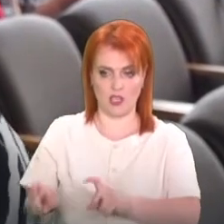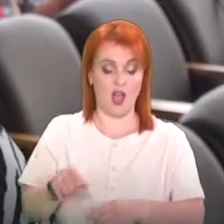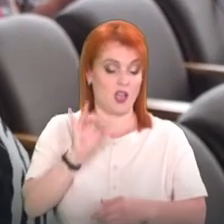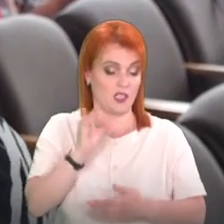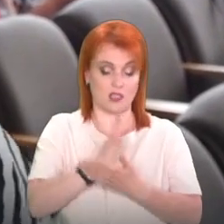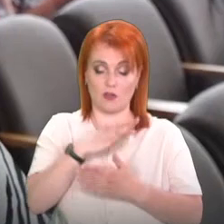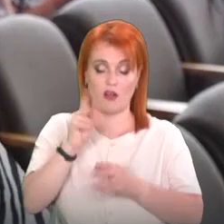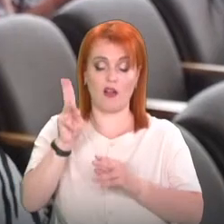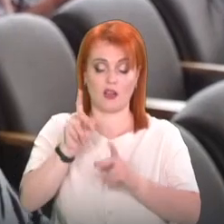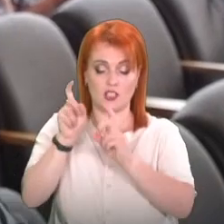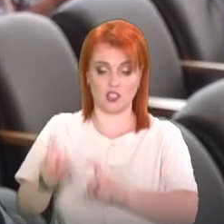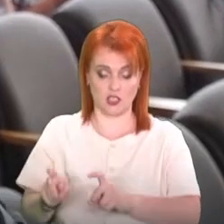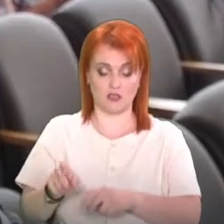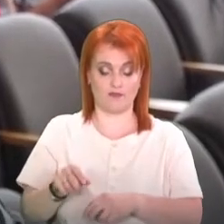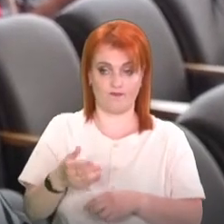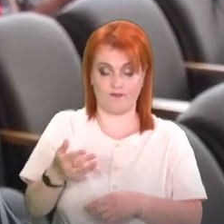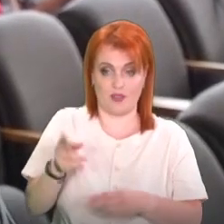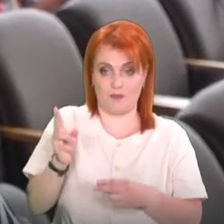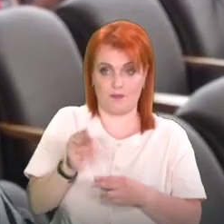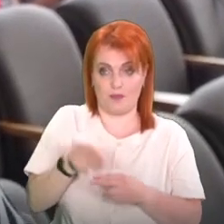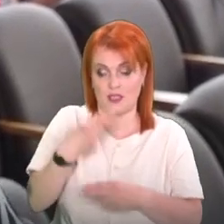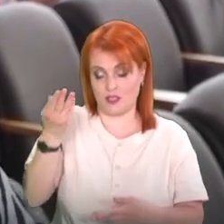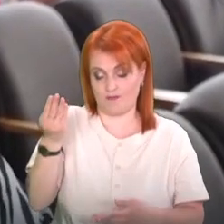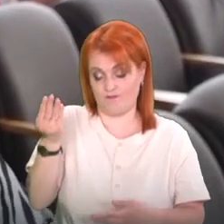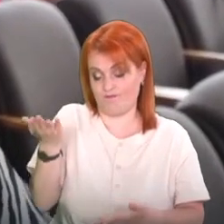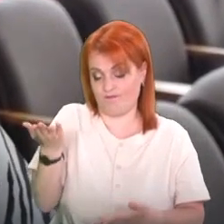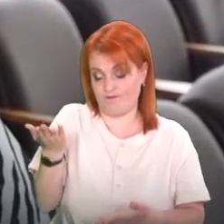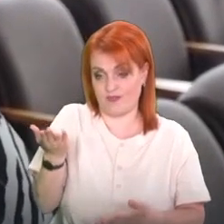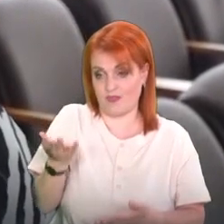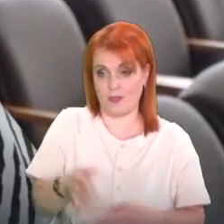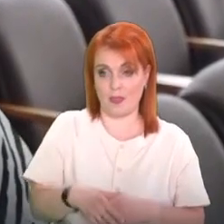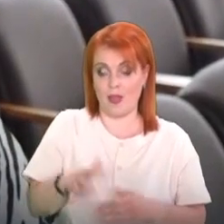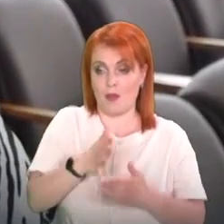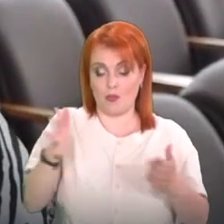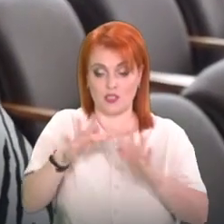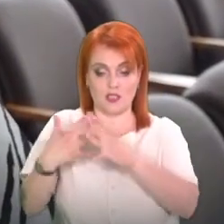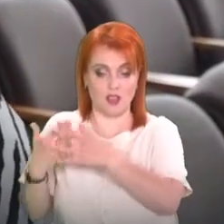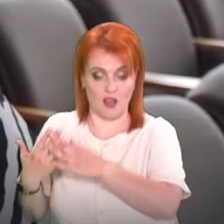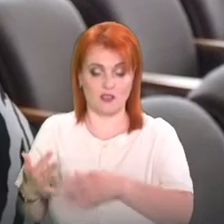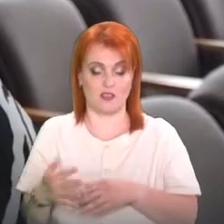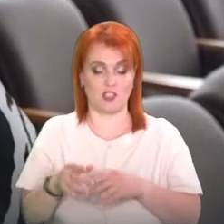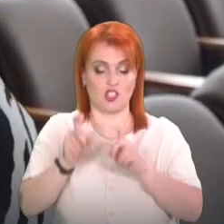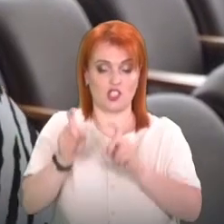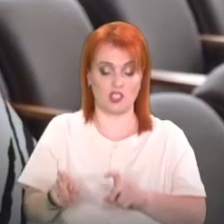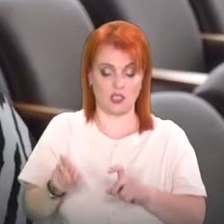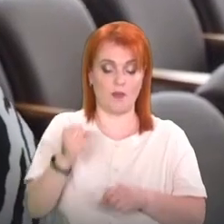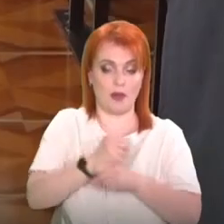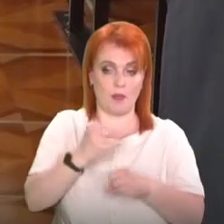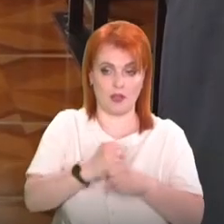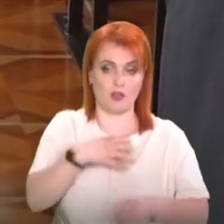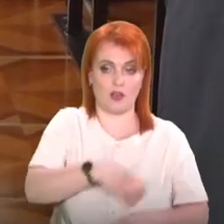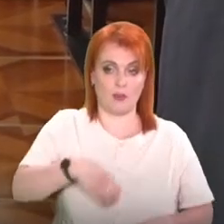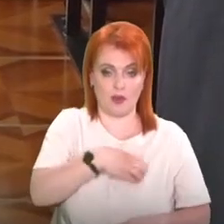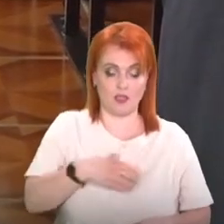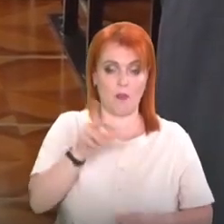pentru că majoritatea satelor din Republică stau angajați pensionari, unde ei nu știu să folosească nici